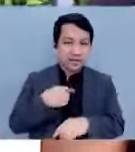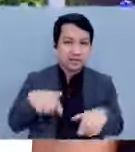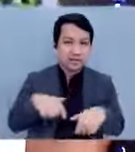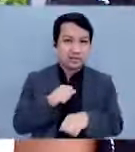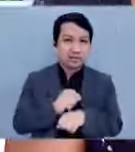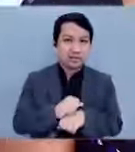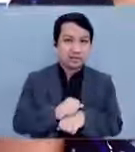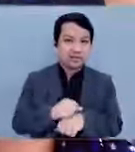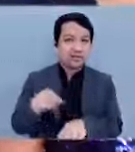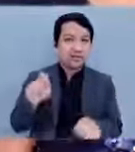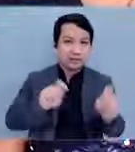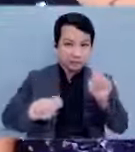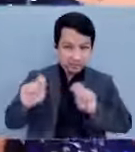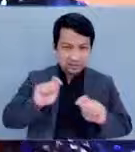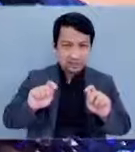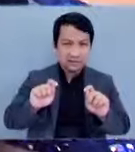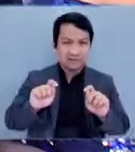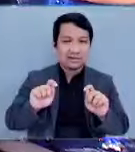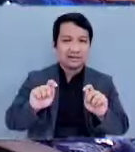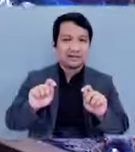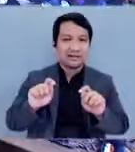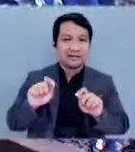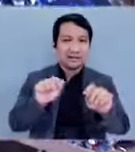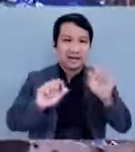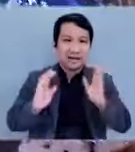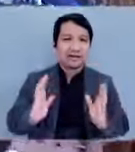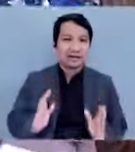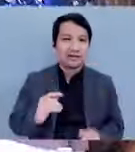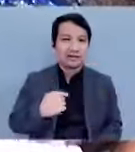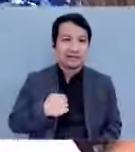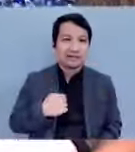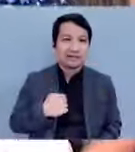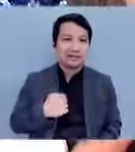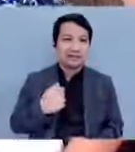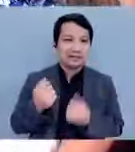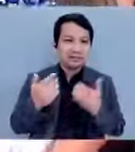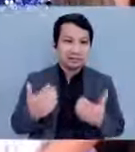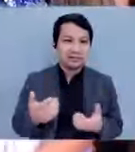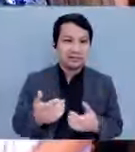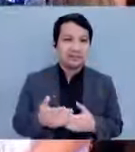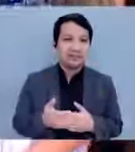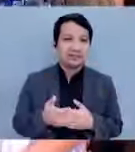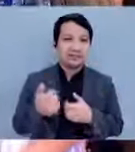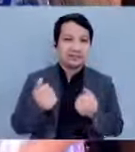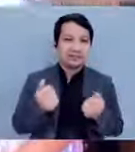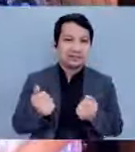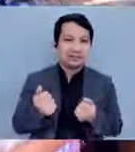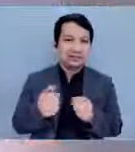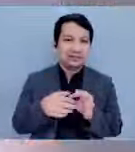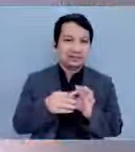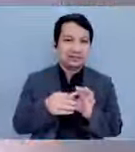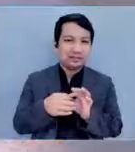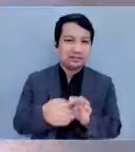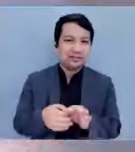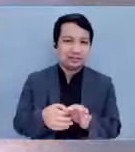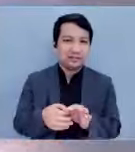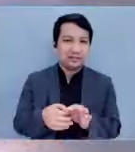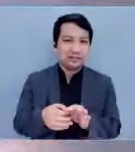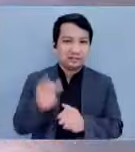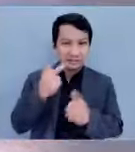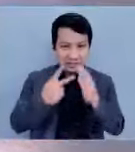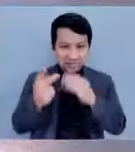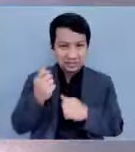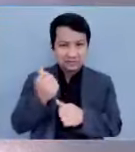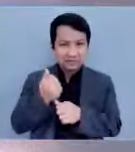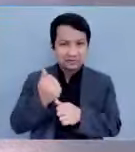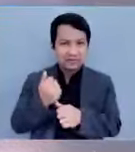actor po ako. Wow. Meron po tayong mga admin-related work po, mga admins. Meron po tayong mga virtual assistant. May mga ganyan po. Meron